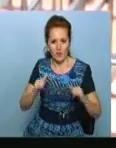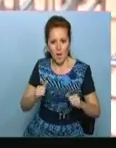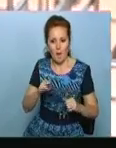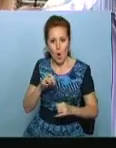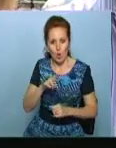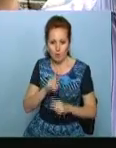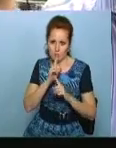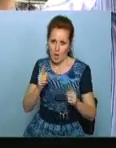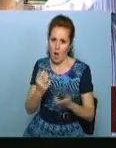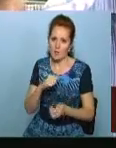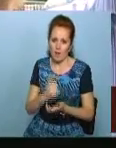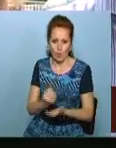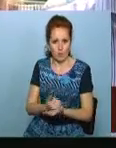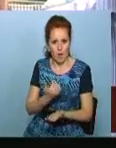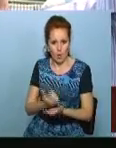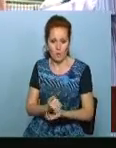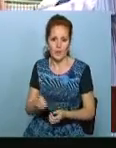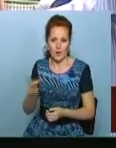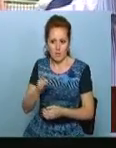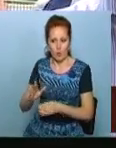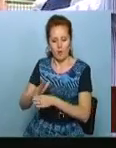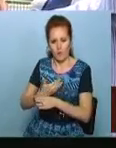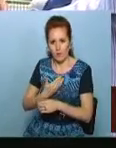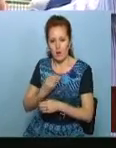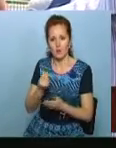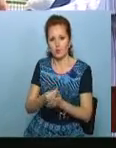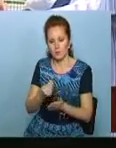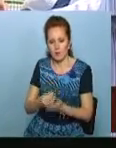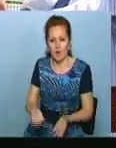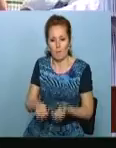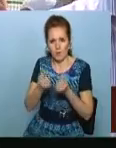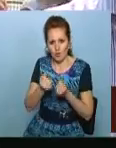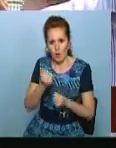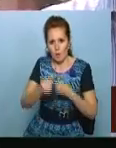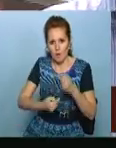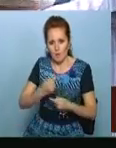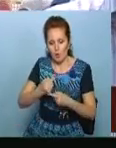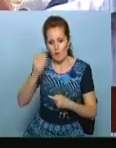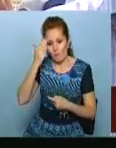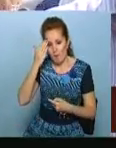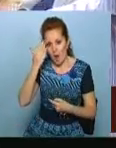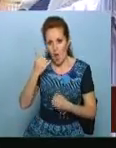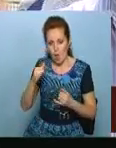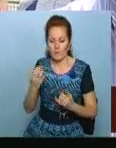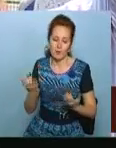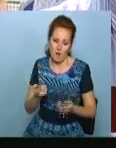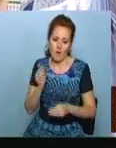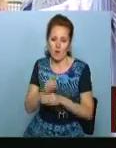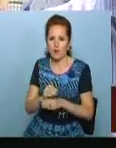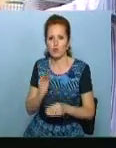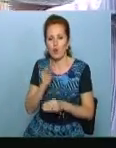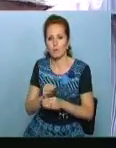доходом. Республика тоже выделяет нам субсидии на поддержание племенного поголовья, что является, конечно, дополнительным